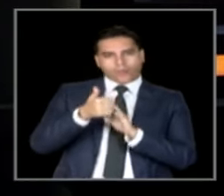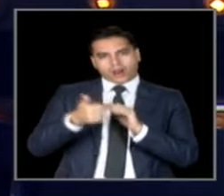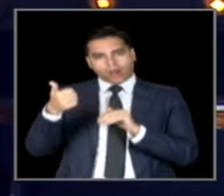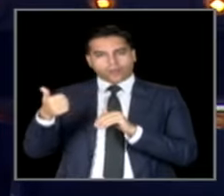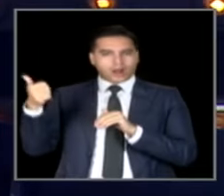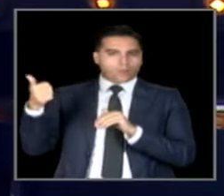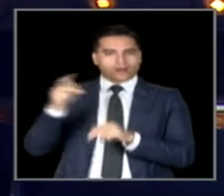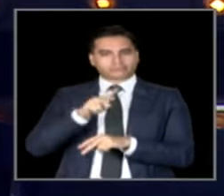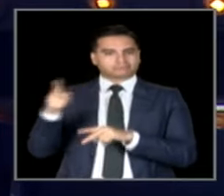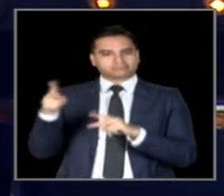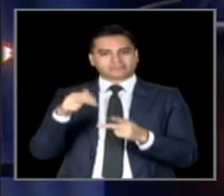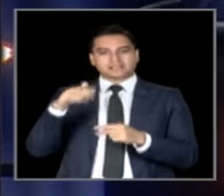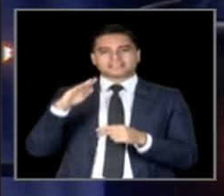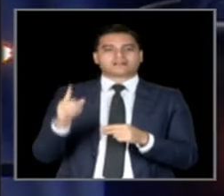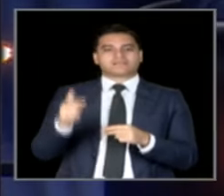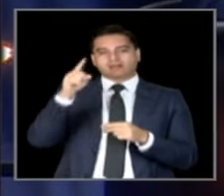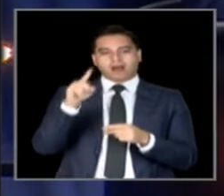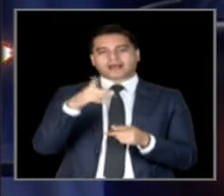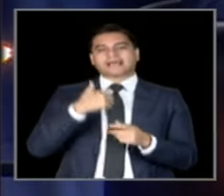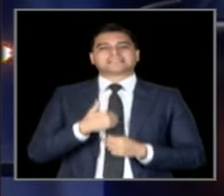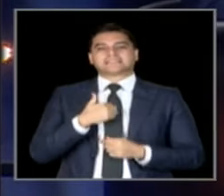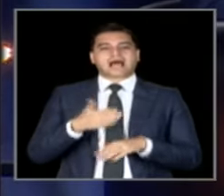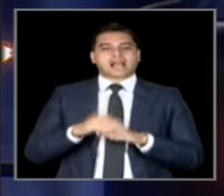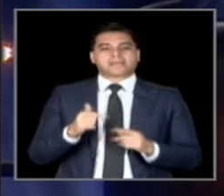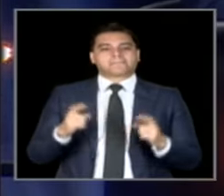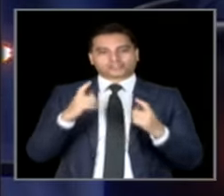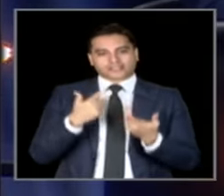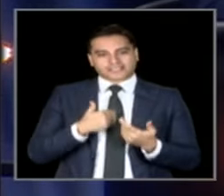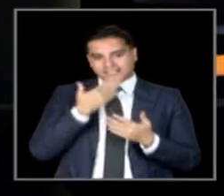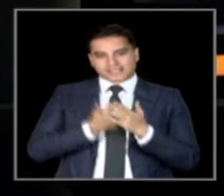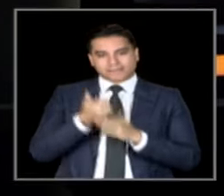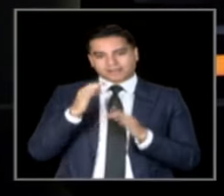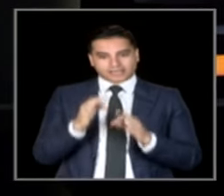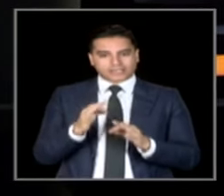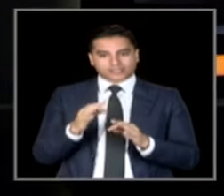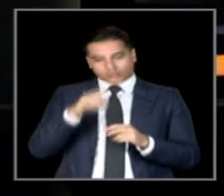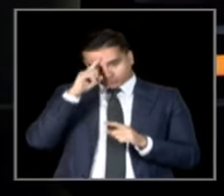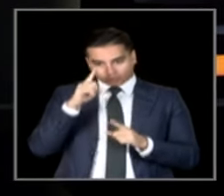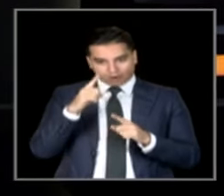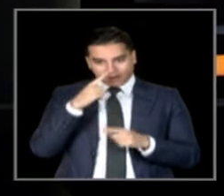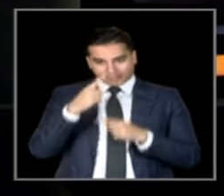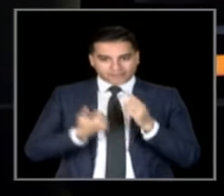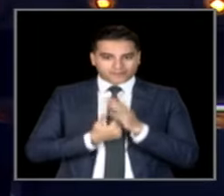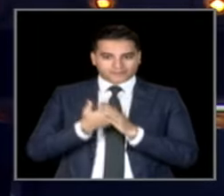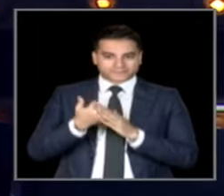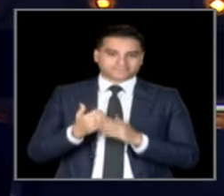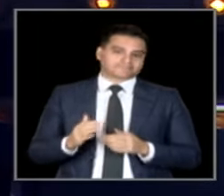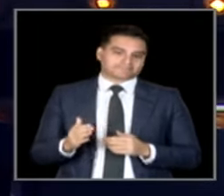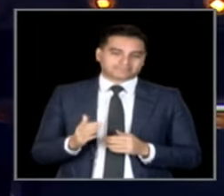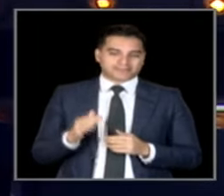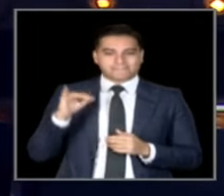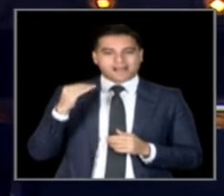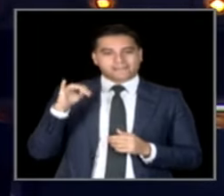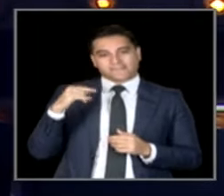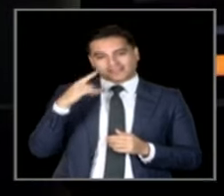عليك. ازيك يا إسراء؟ الحمد لله. احساسك ايه بماتش النهارده؟ احساس جميل جدا، ان شاء الله تبقى. محمد